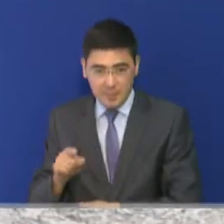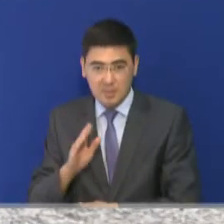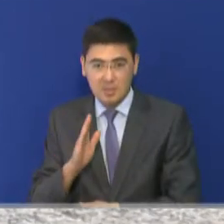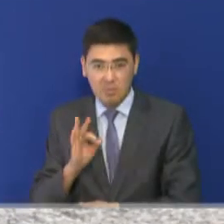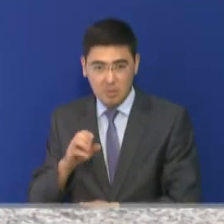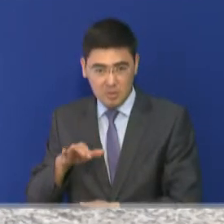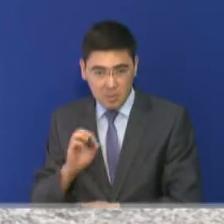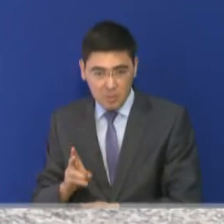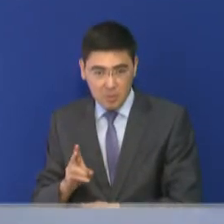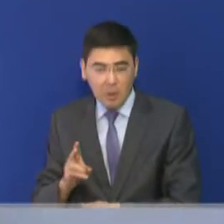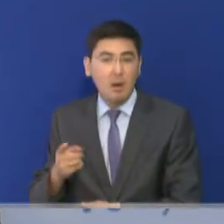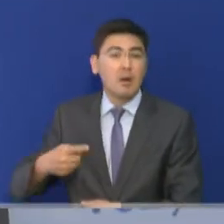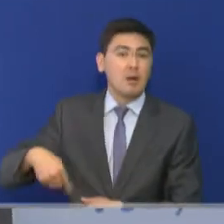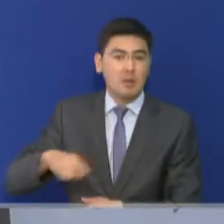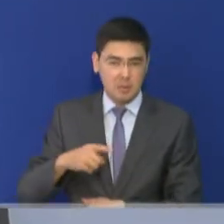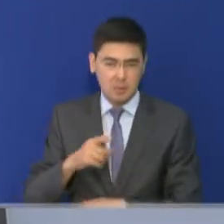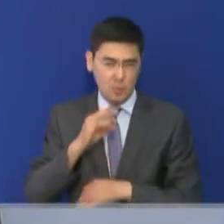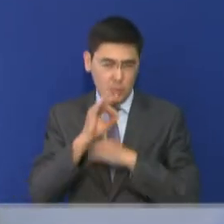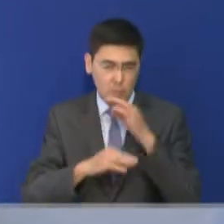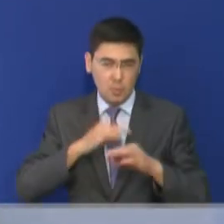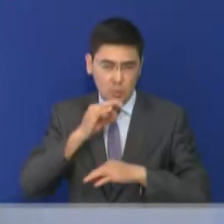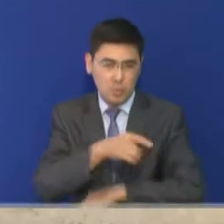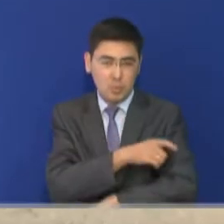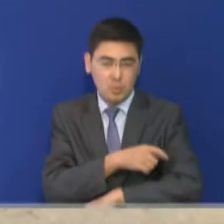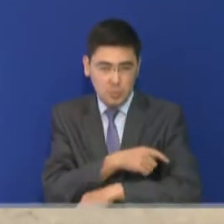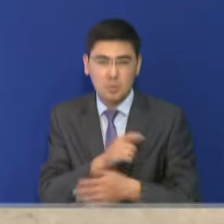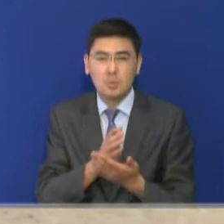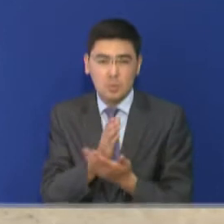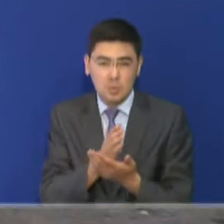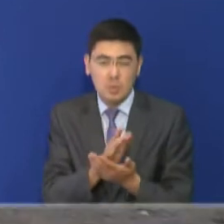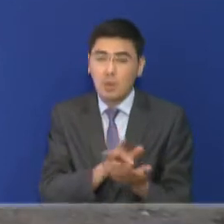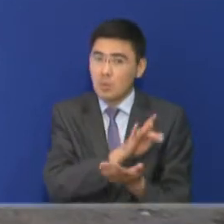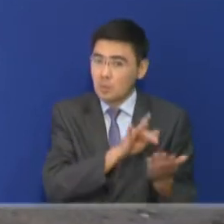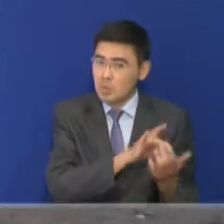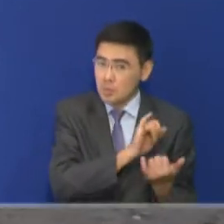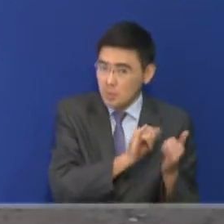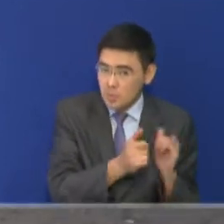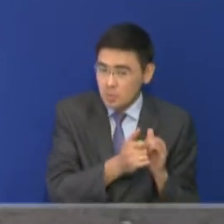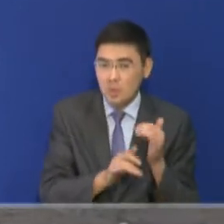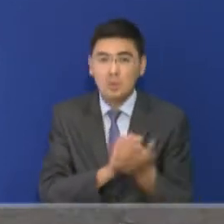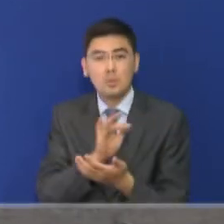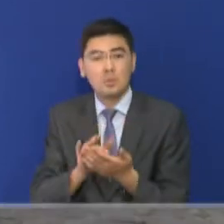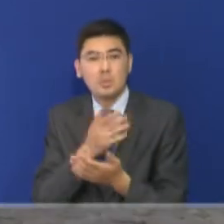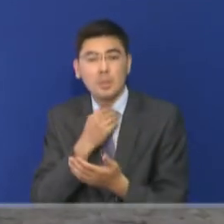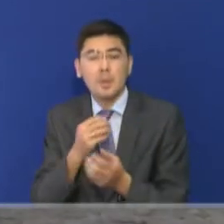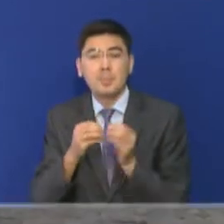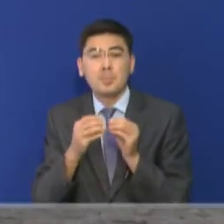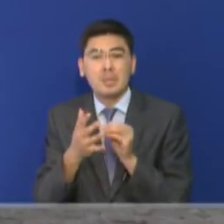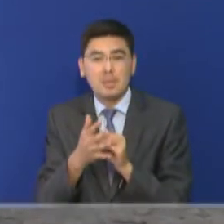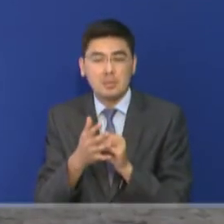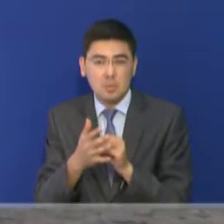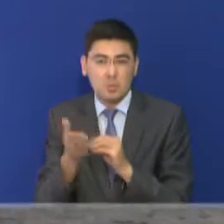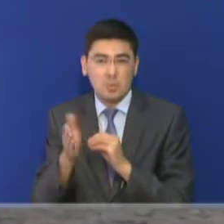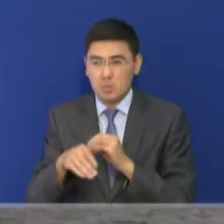техникасы тәулік бойғы кезекшілікке шығарылған болатын. Олар Семей мен Өскемен қалаларының шекарасындағы 15 өткізу бекеттерінде полиция